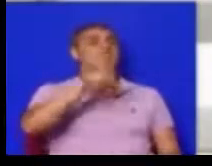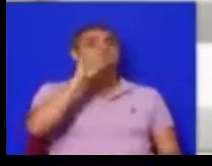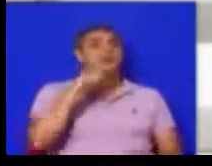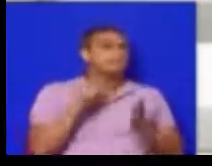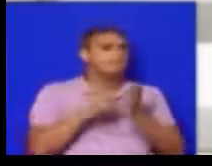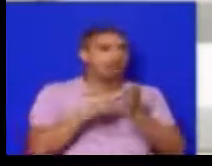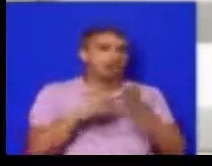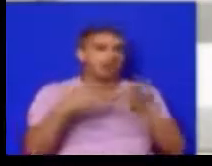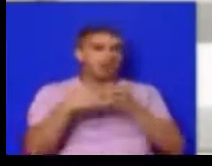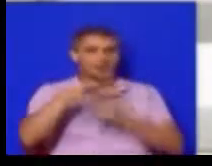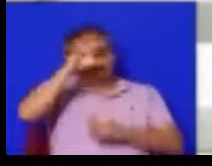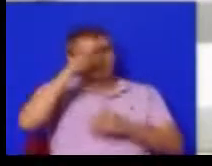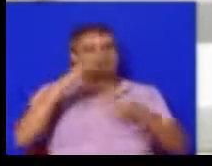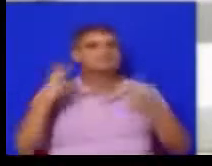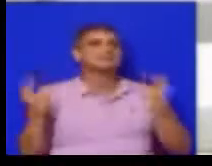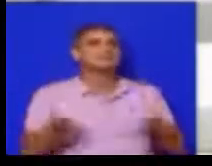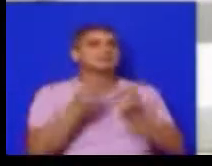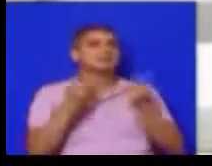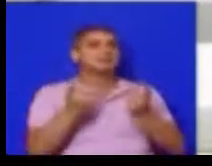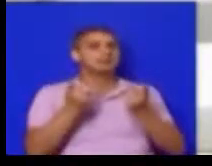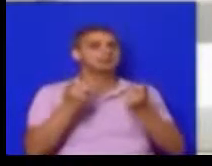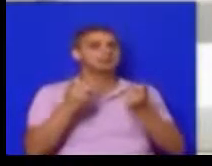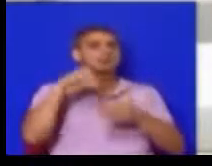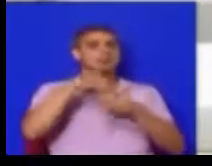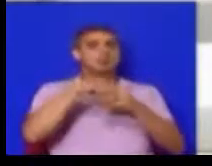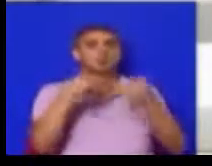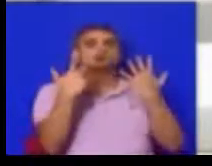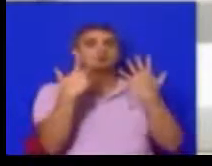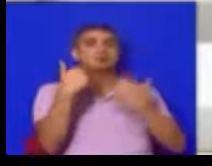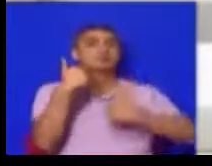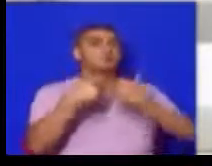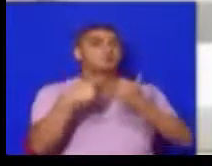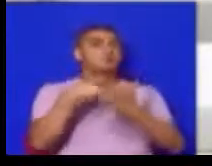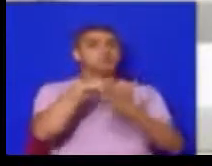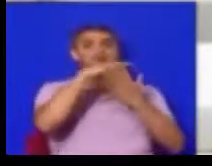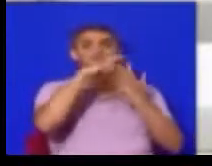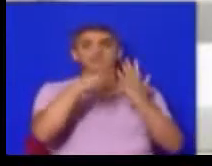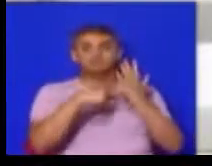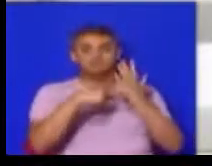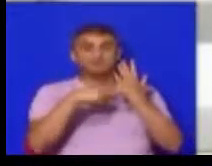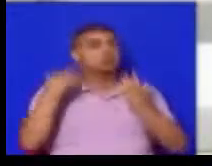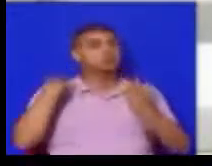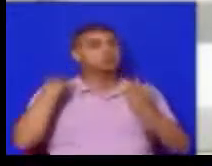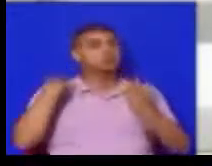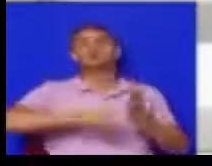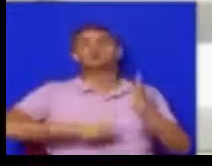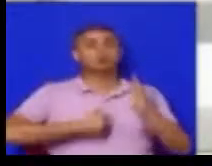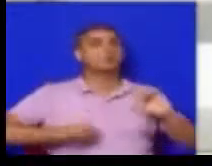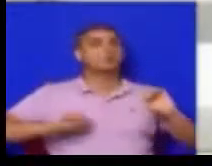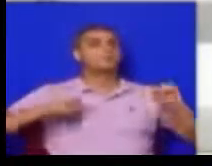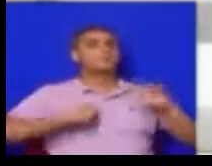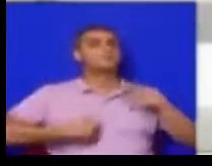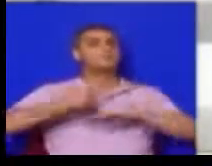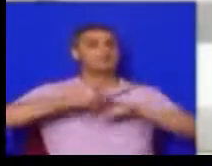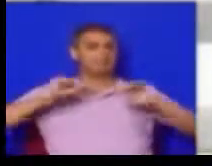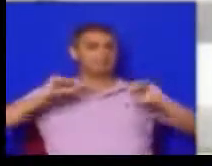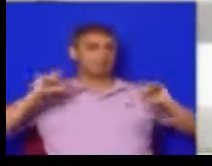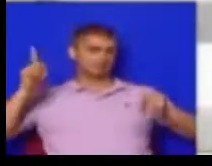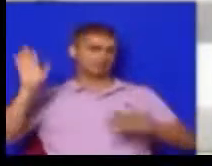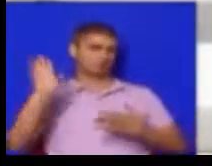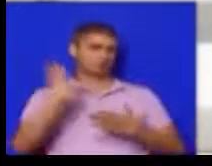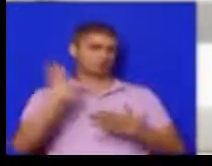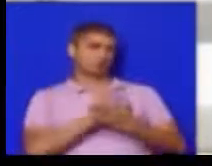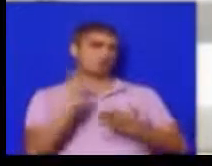שהעם האיראני חיפש מבין שמונת המועמדים שאושרו על ידי המנהיג העליון, שהוא זה שקובע את